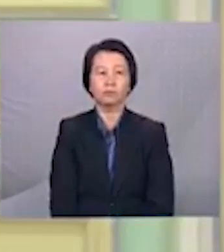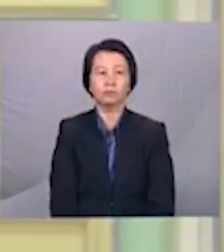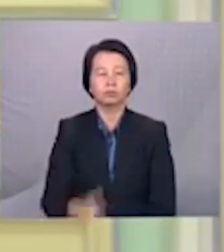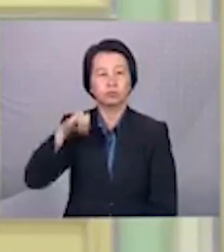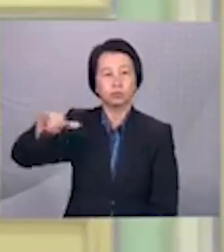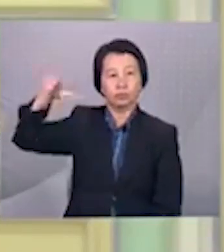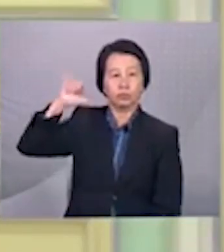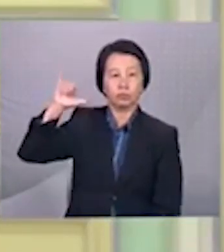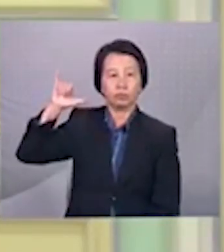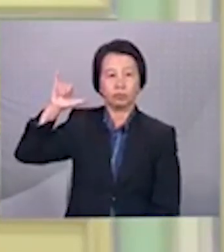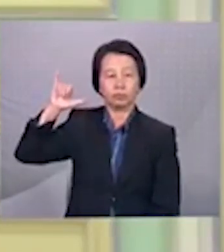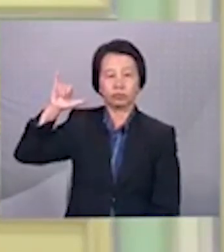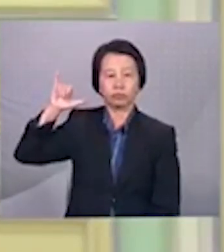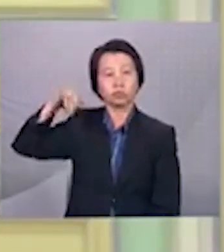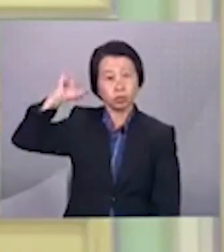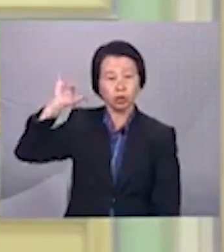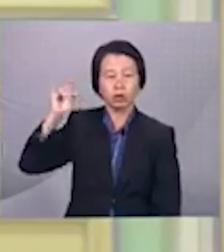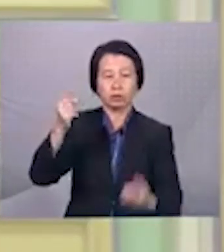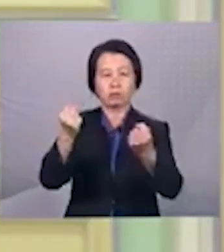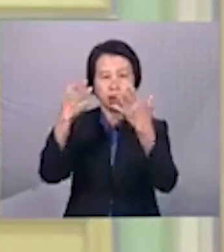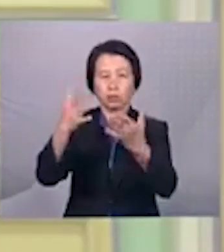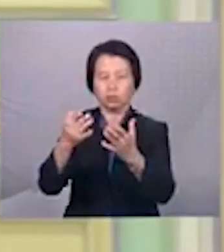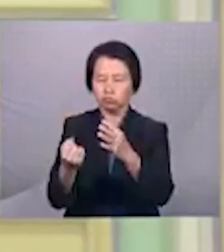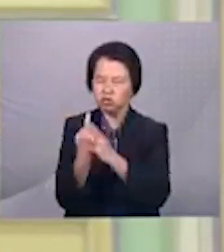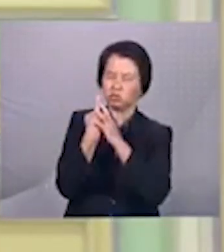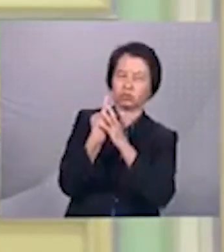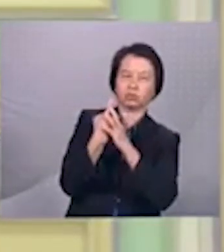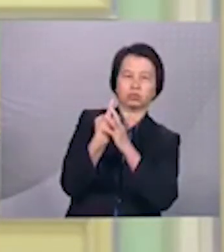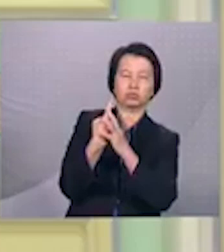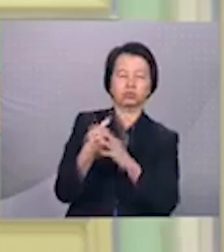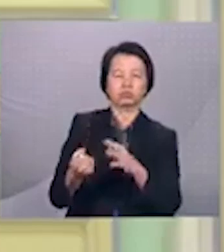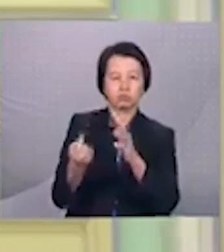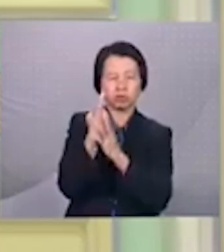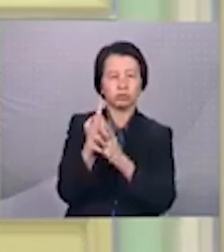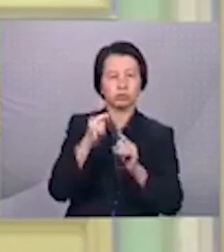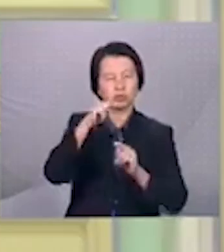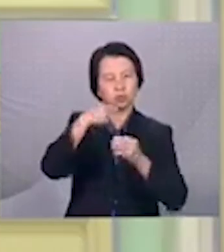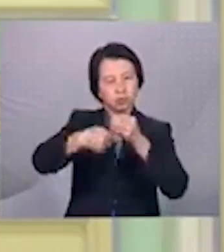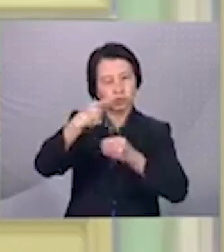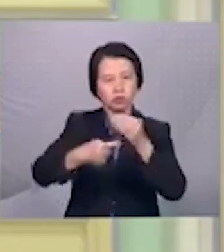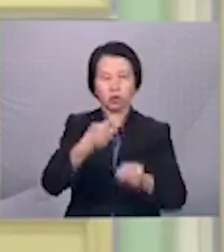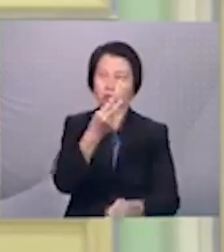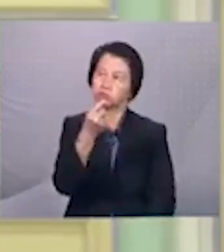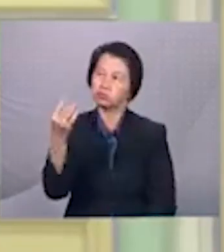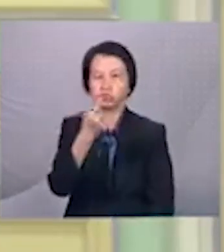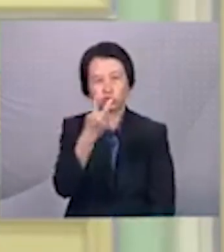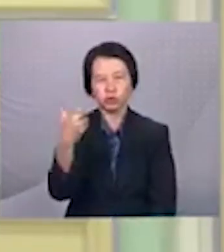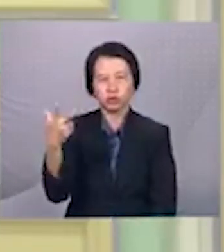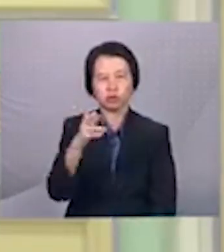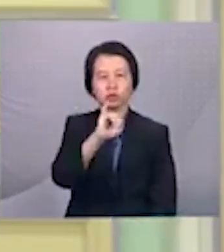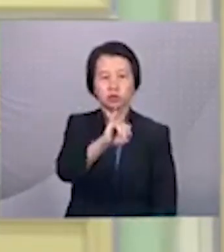Hai semalam ramai yang membangkitkan tentang beberapa isu yang tanya